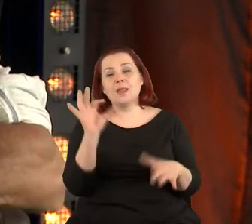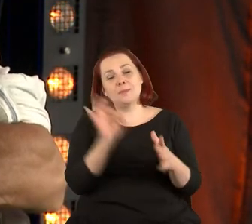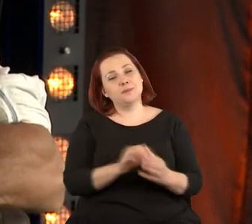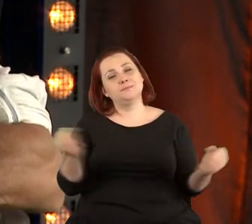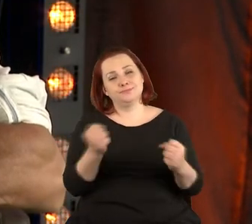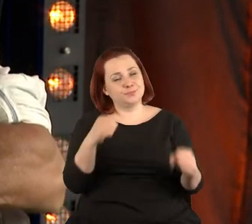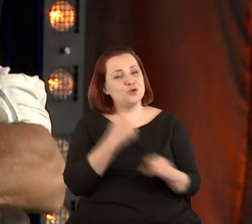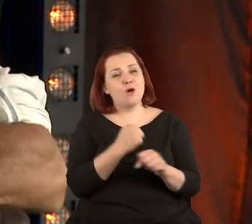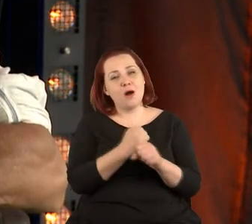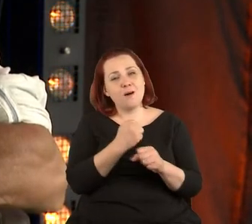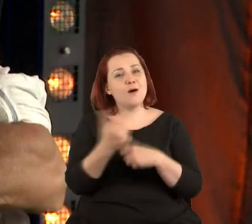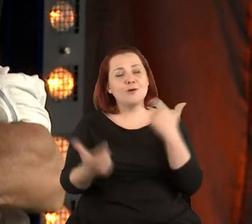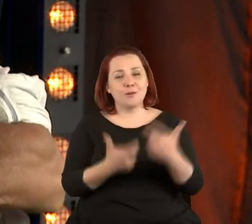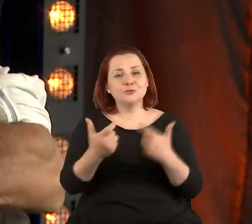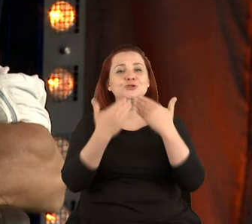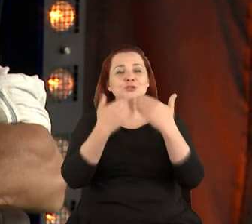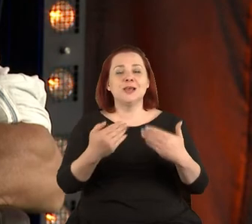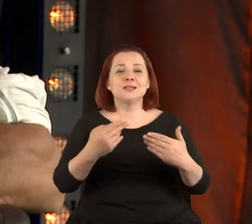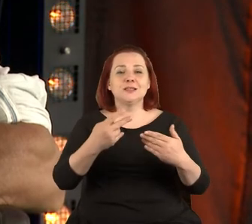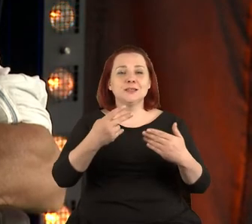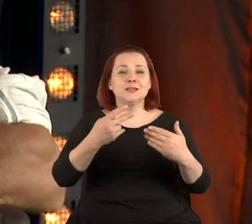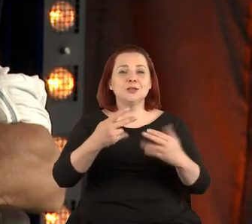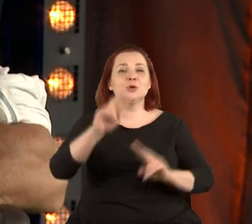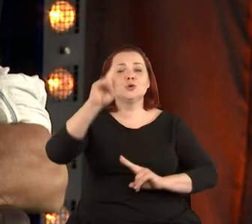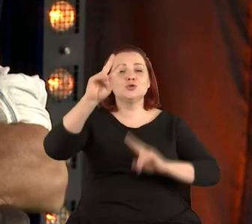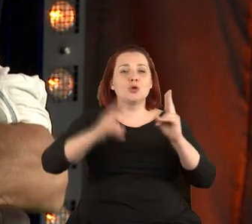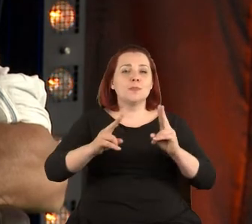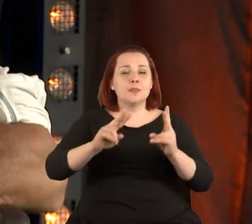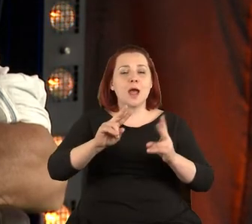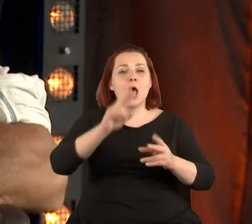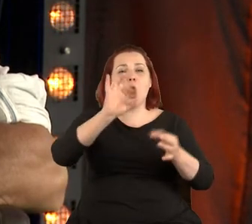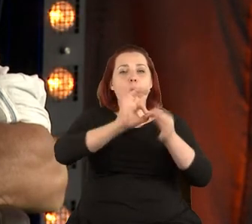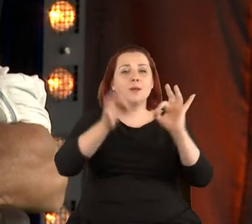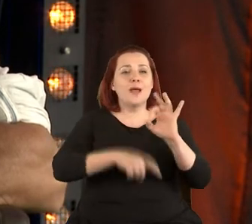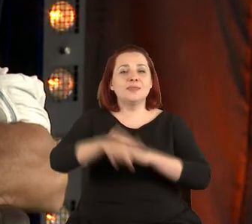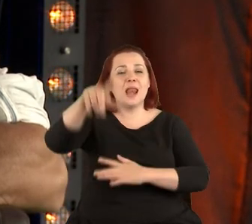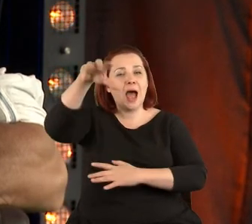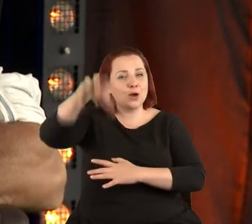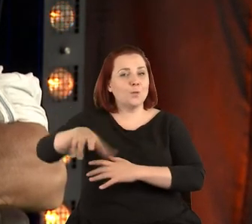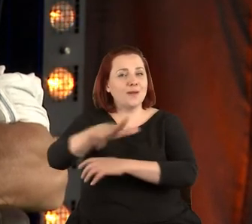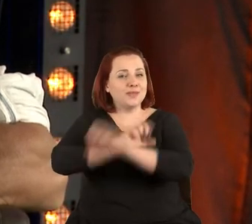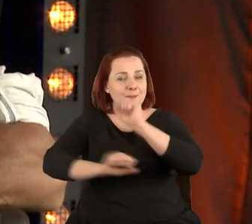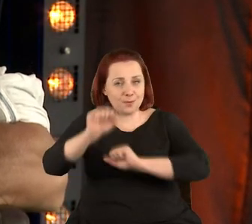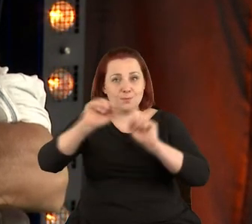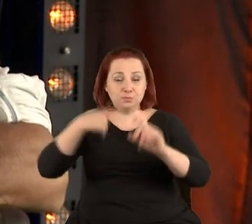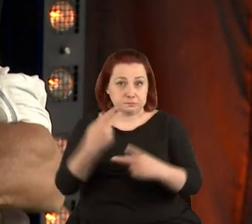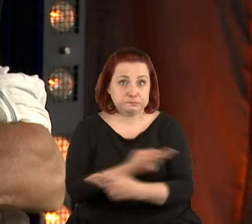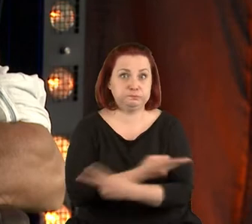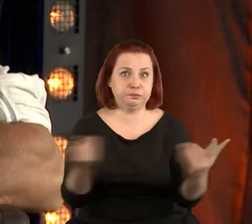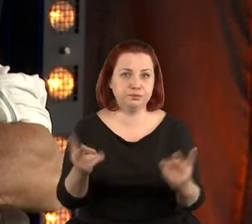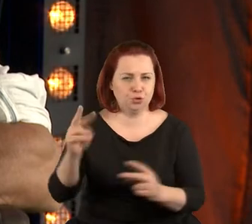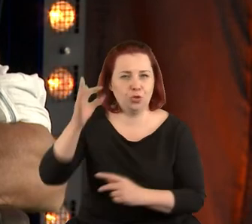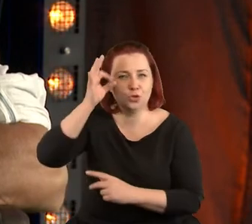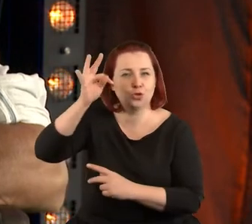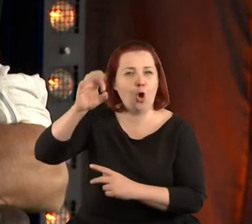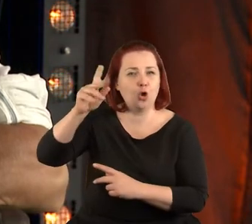robotę zrobiła transmisja z Tokio, z Paralimpiady, bo po tej transmisji bardzo dużo nowych osób przyszło do